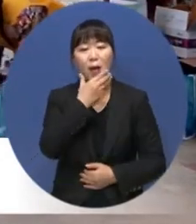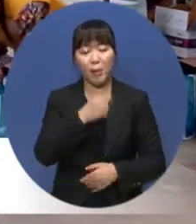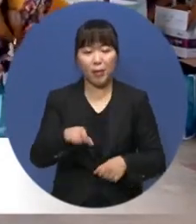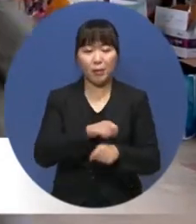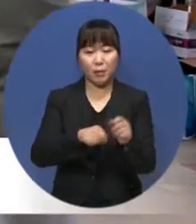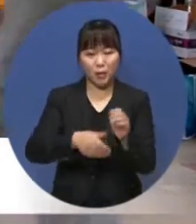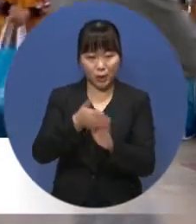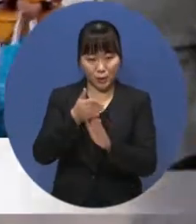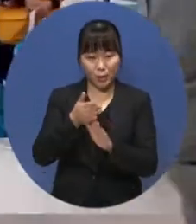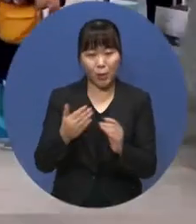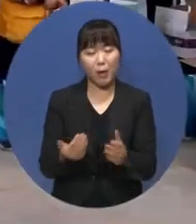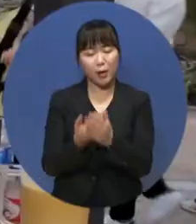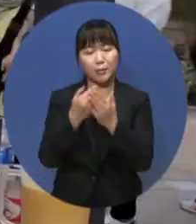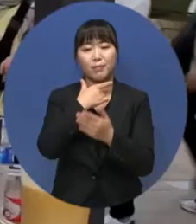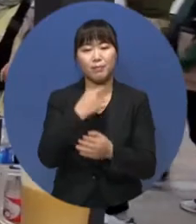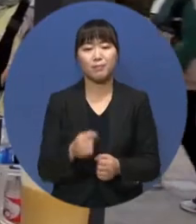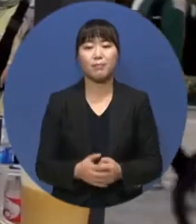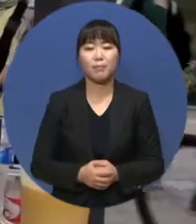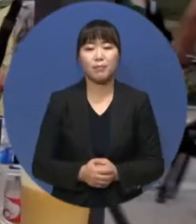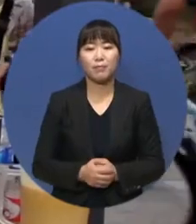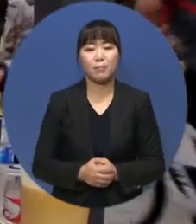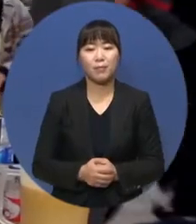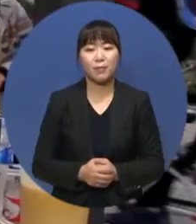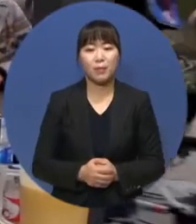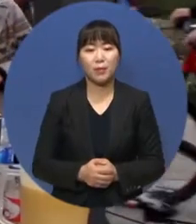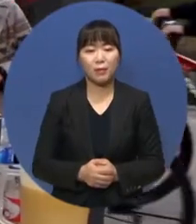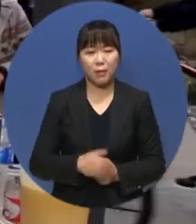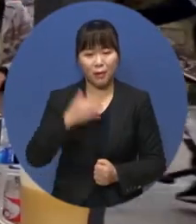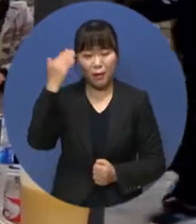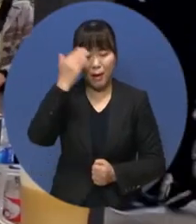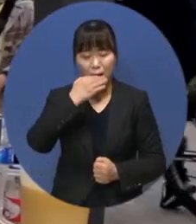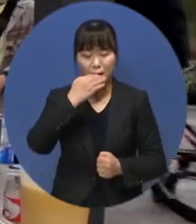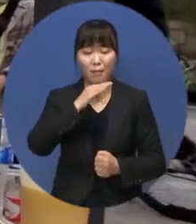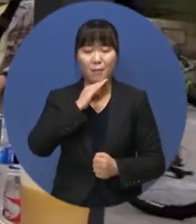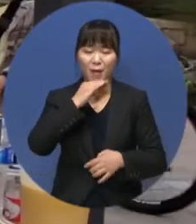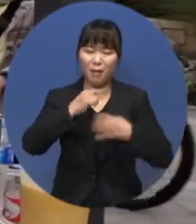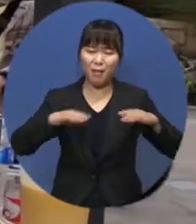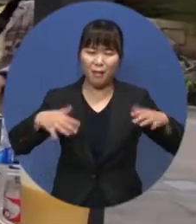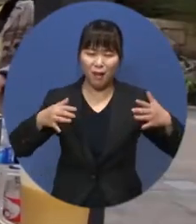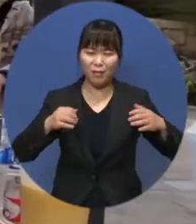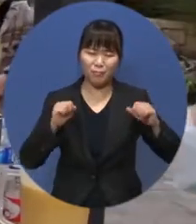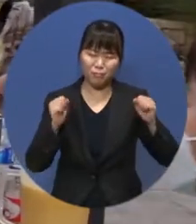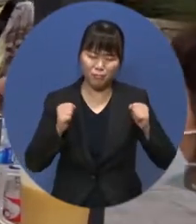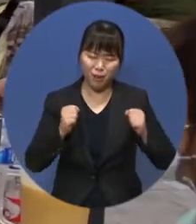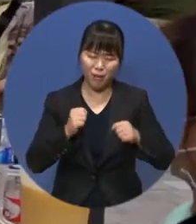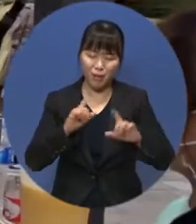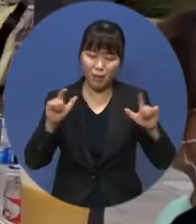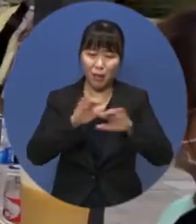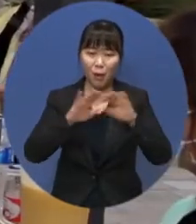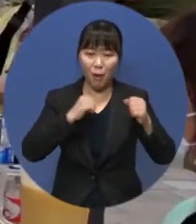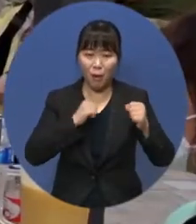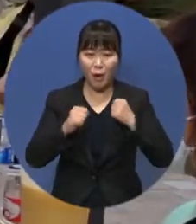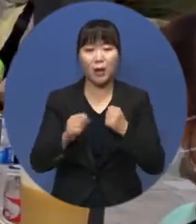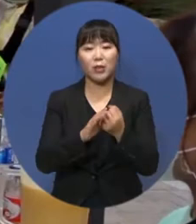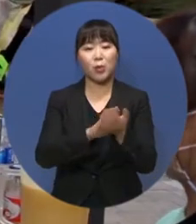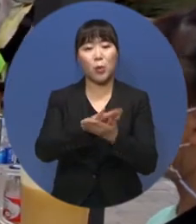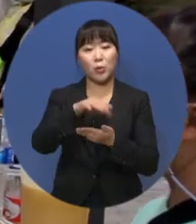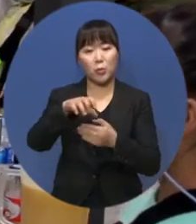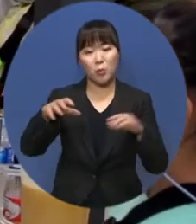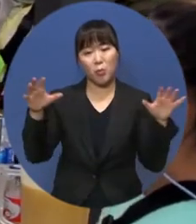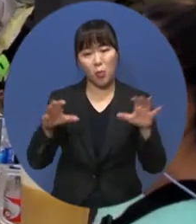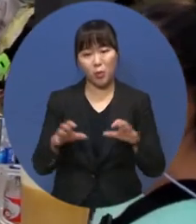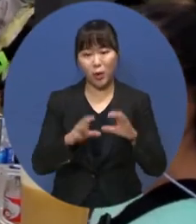행복특별시로 거듭났으면 좋겠습니다. 맑은 가을 날이지만 쌀쌀했던 날씨에도 놀이터로